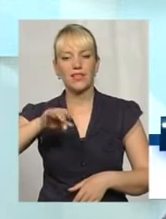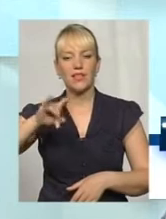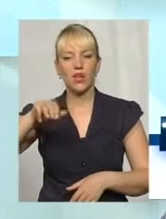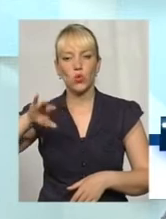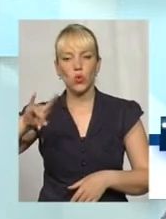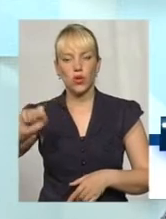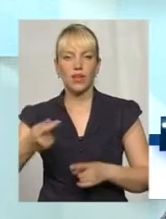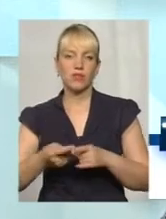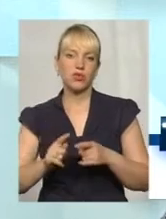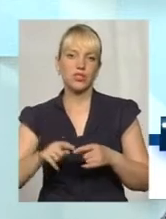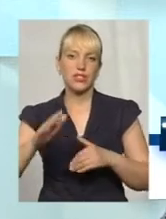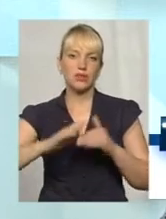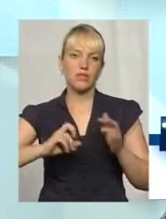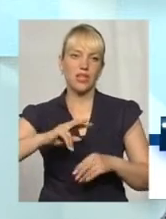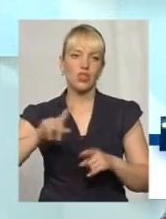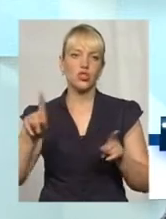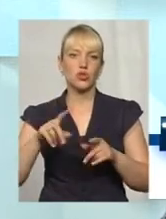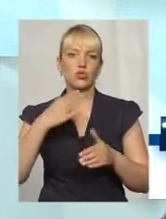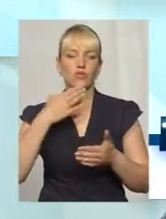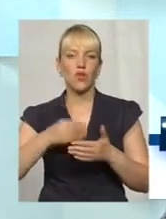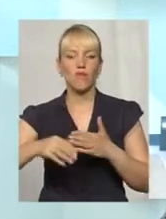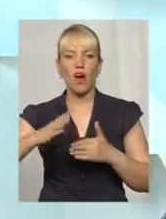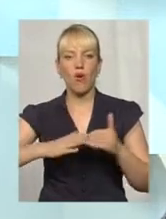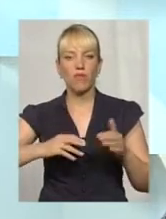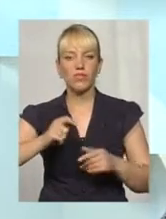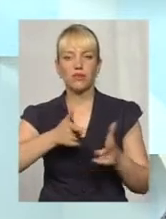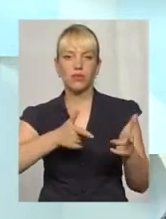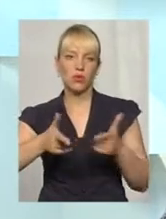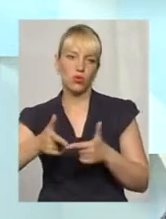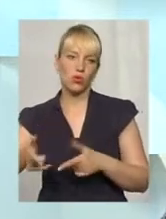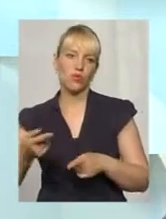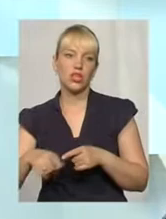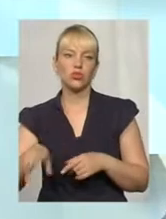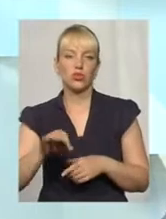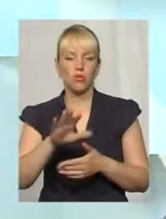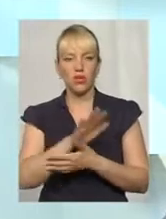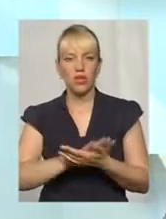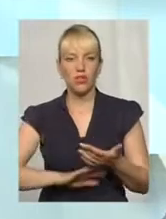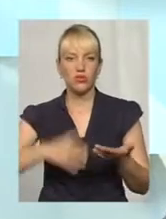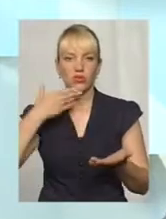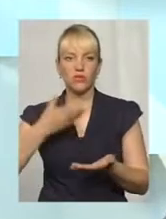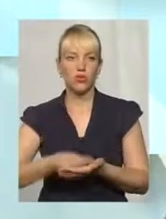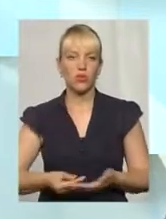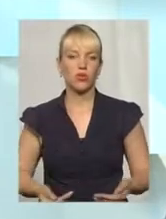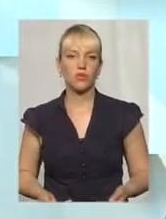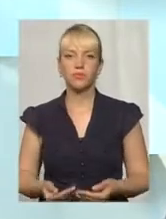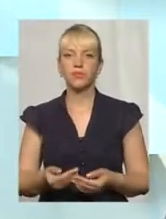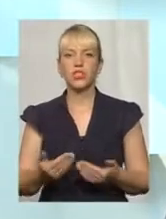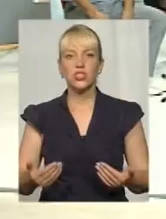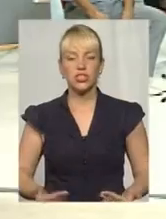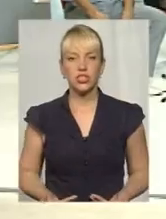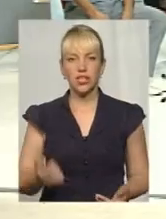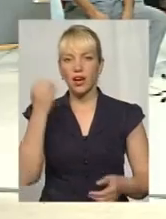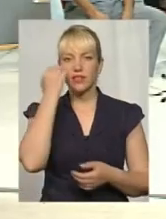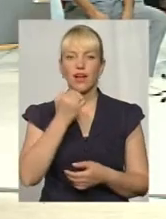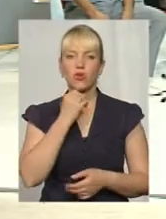спеціальності. Щодо своєї фаховості, щодо підготовки і щодо подальшого свого життя. Дякую всім,